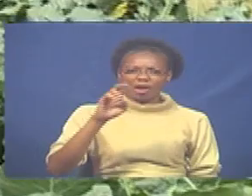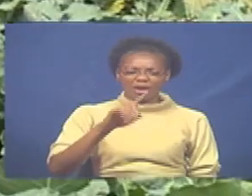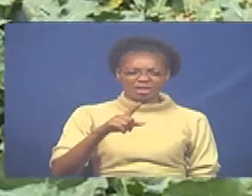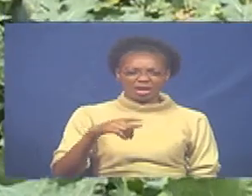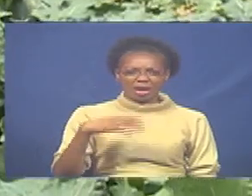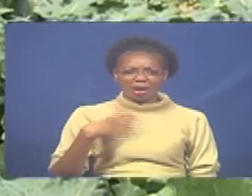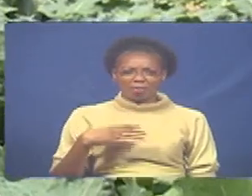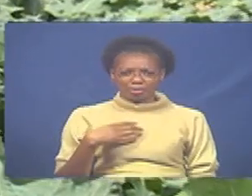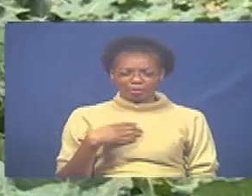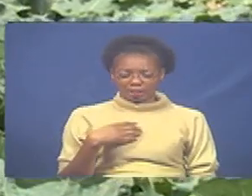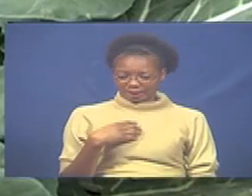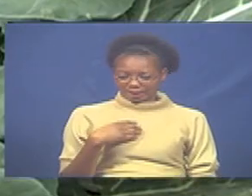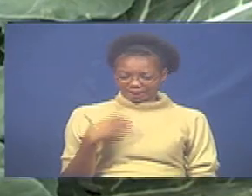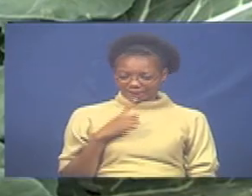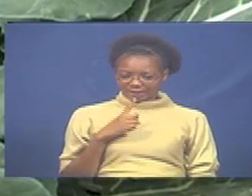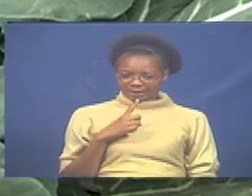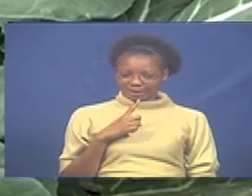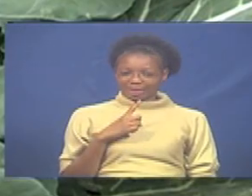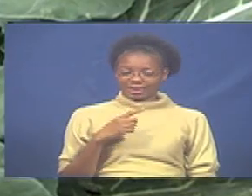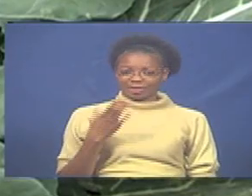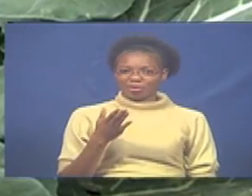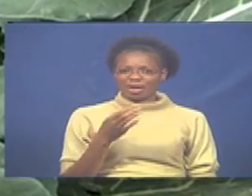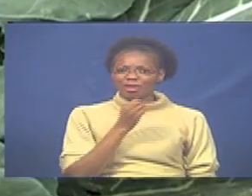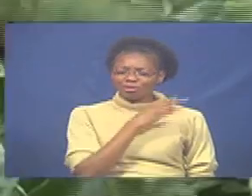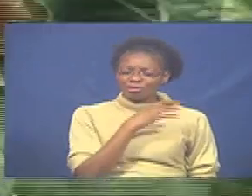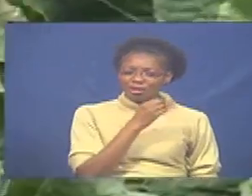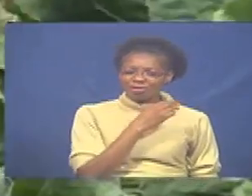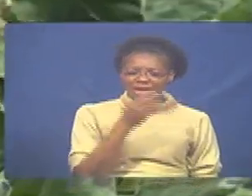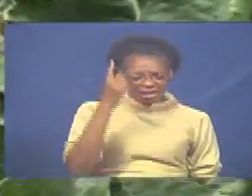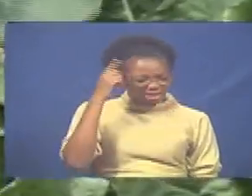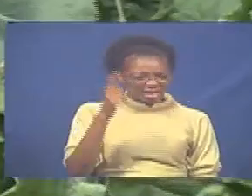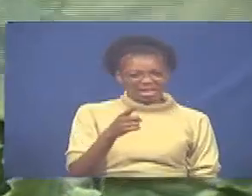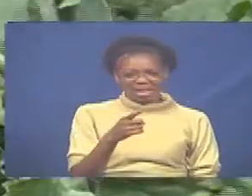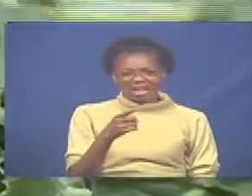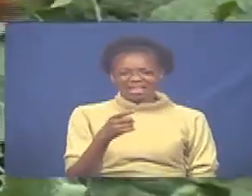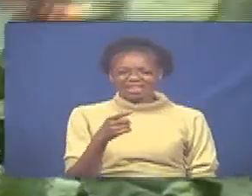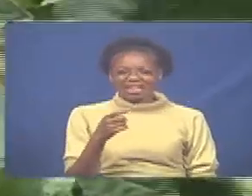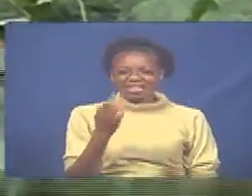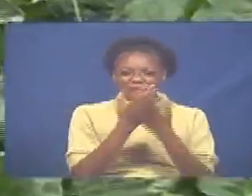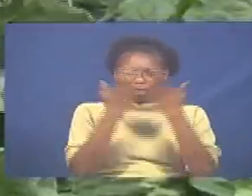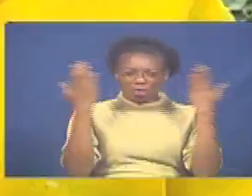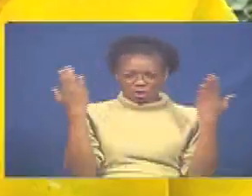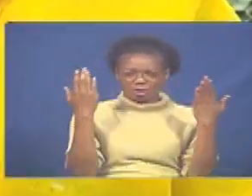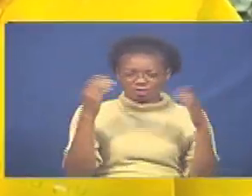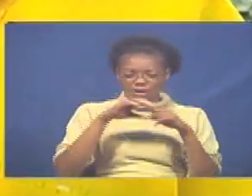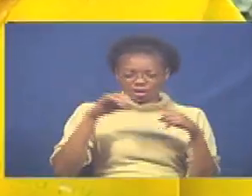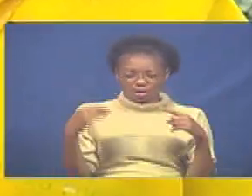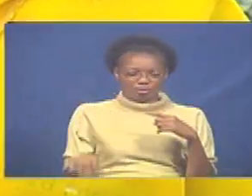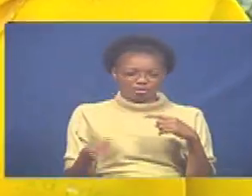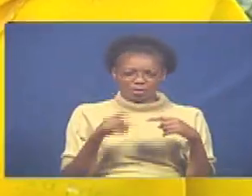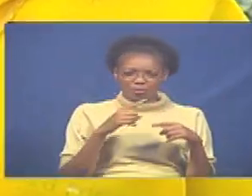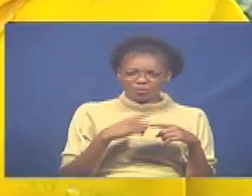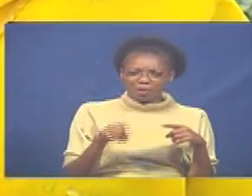yake si ghali mno, na kwa sababu hazipikwi zikaiva sana, madini yake mengi hayapotei. Nyingi ya mboga